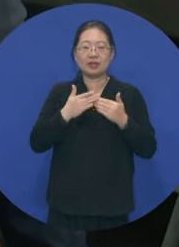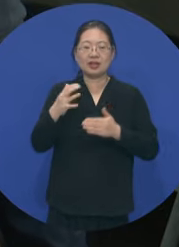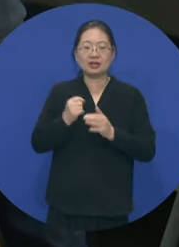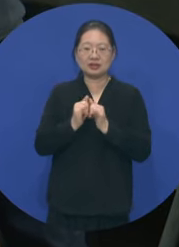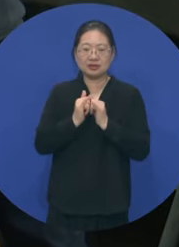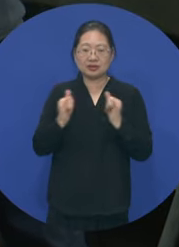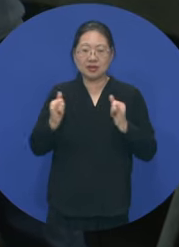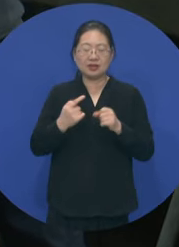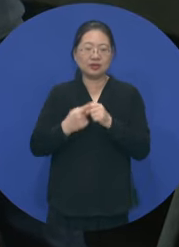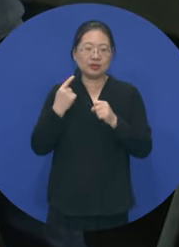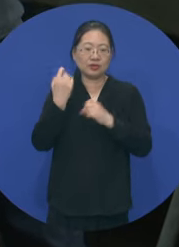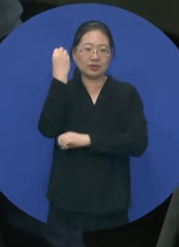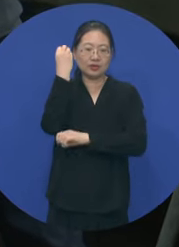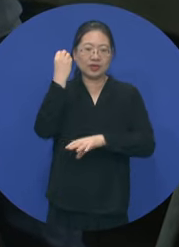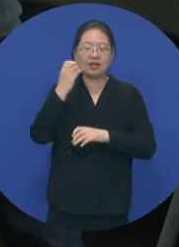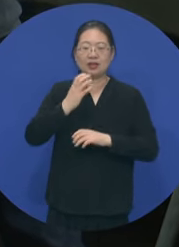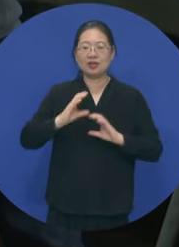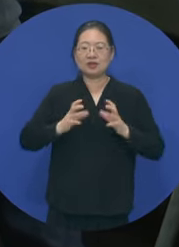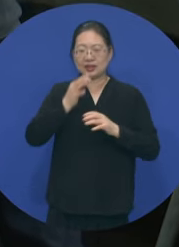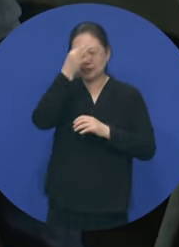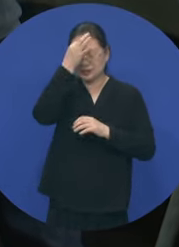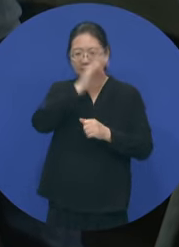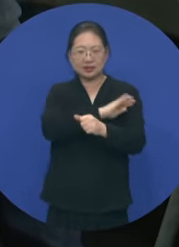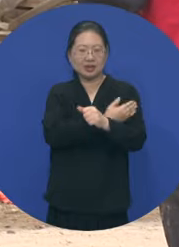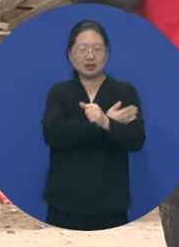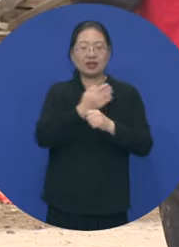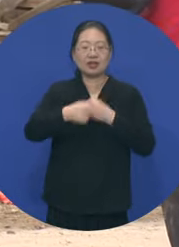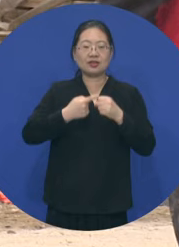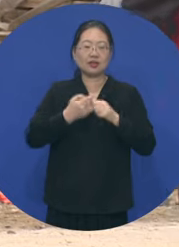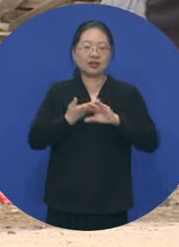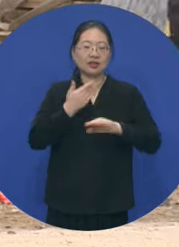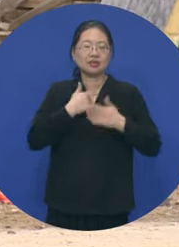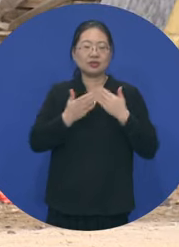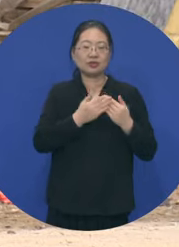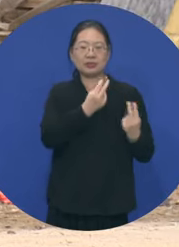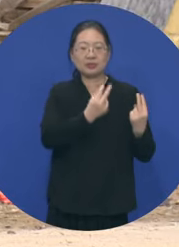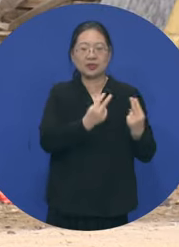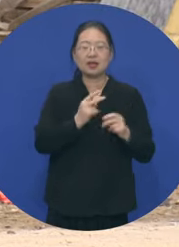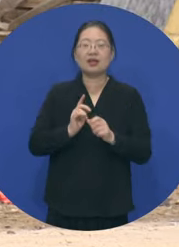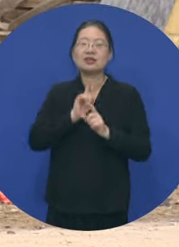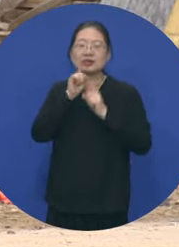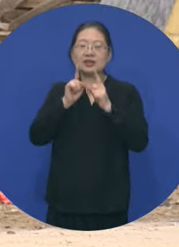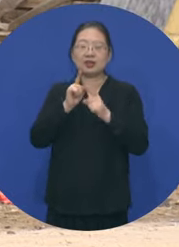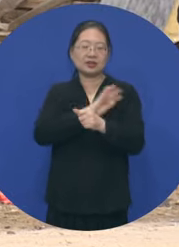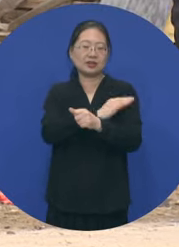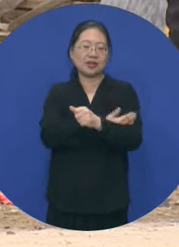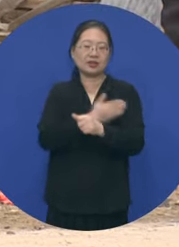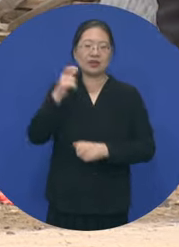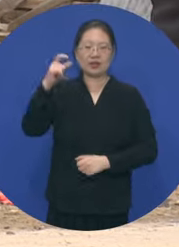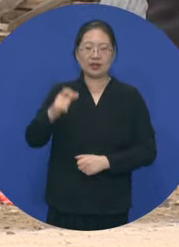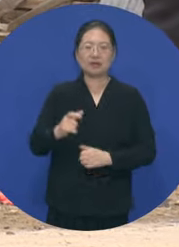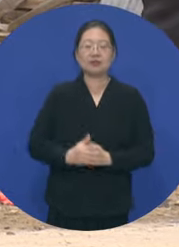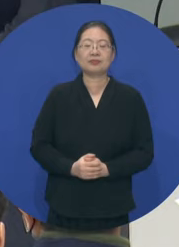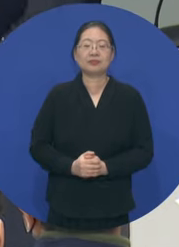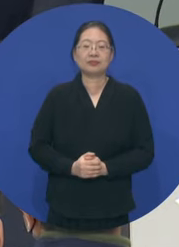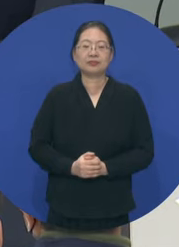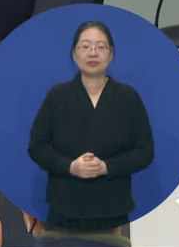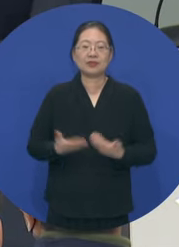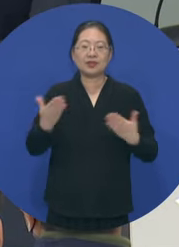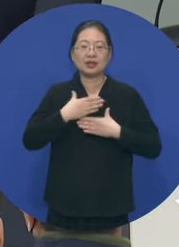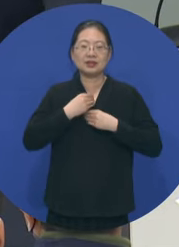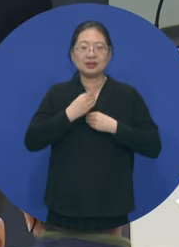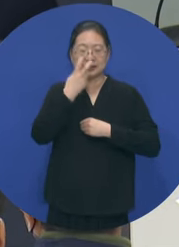경력자들로 전년도 기준인 국가 기술 자격이나 1년 이상의 경력에 비해 지원 자격을 강화했습니다